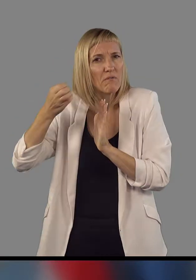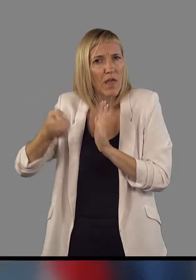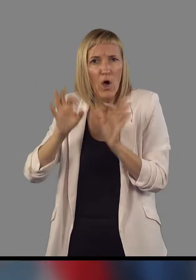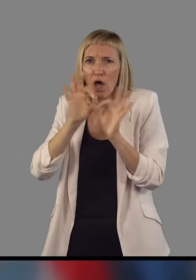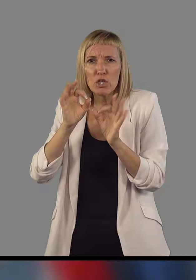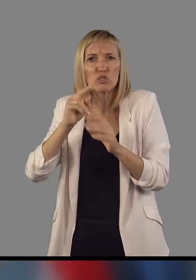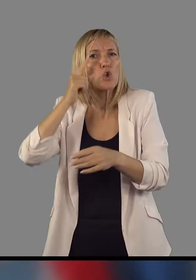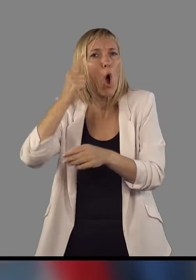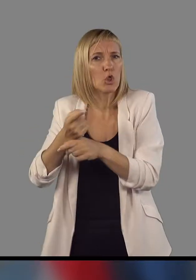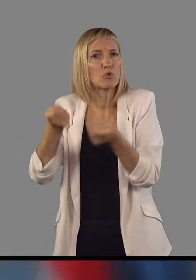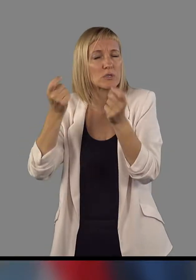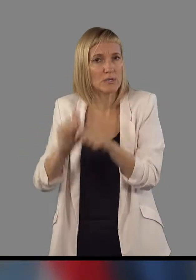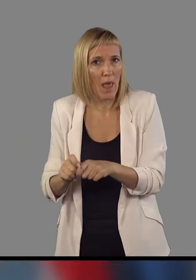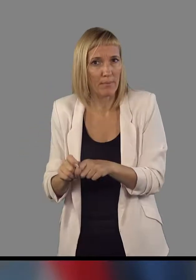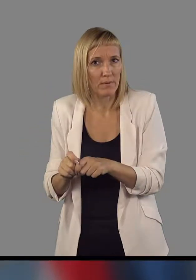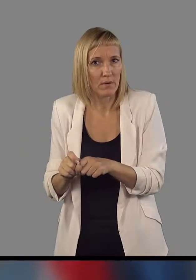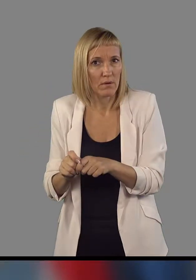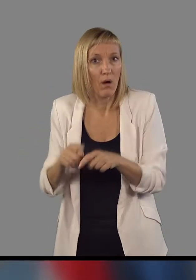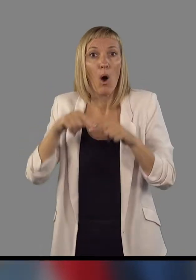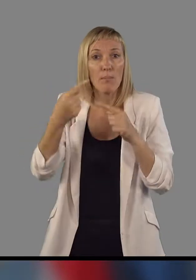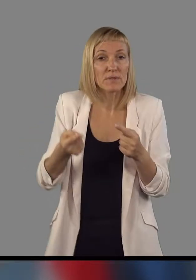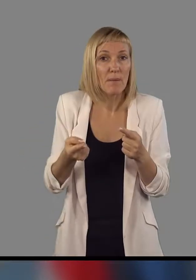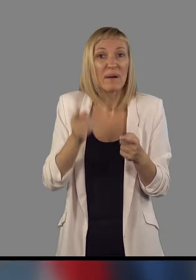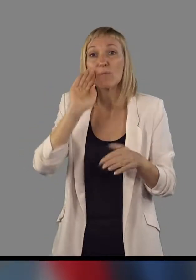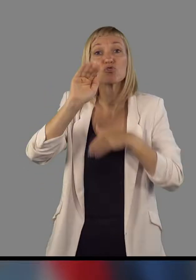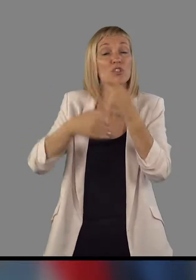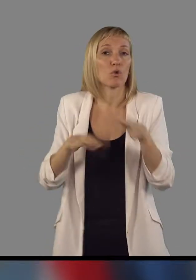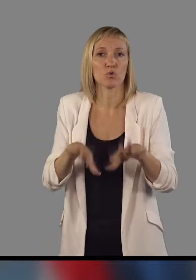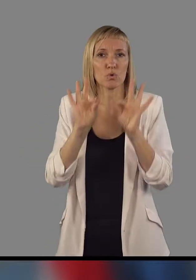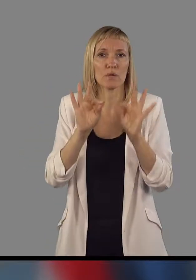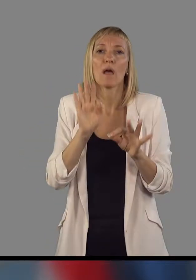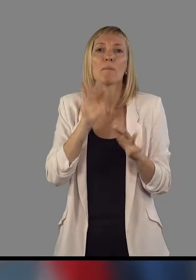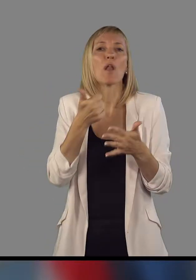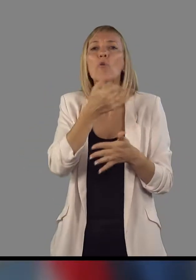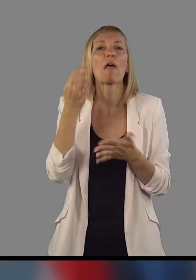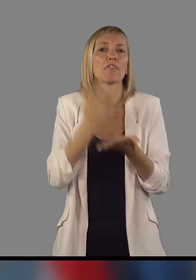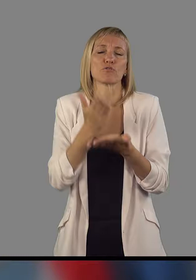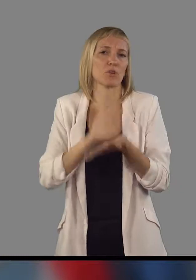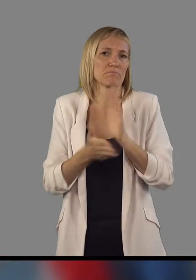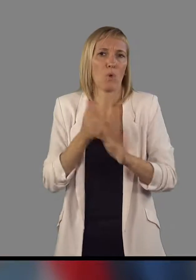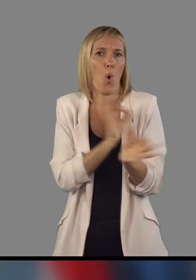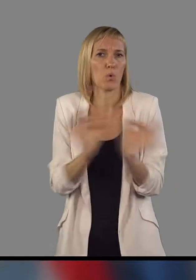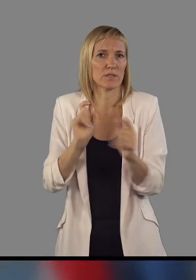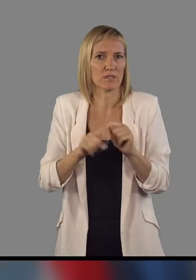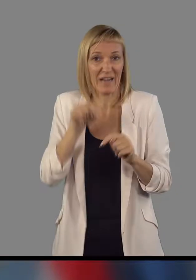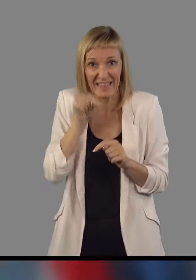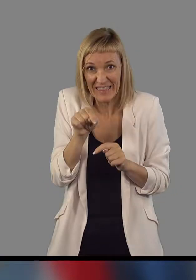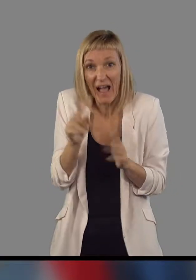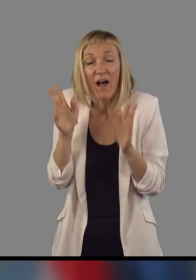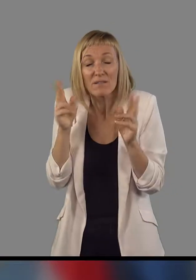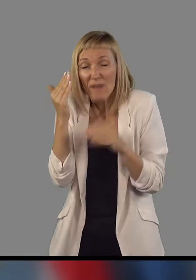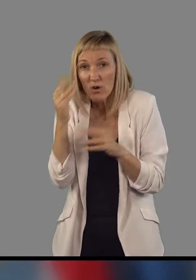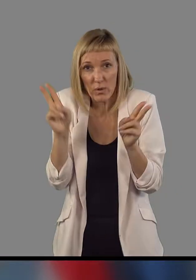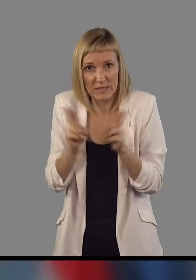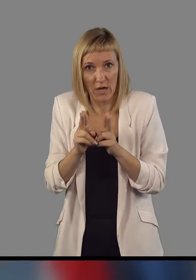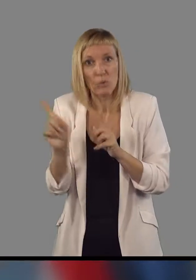dolgo mencal in ni ničesar odločil, potem, ko je pa odločil, smo pa vsi skupaj lahko ugotovili, da bi to lahko odločil v enem dnevu. In